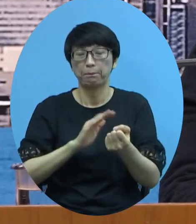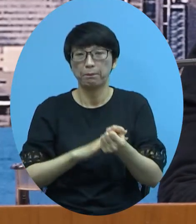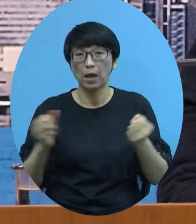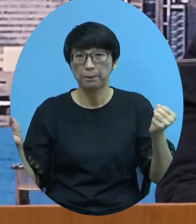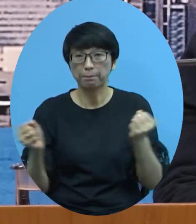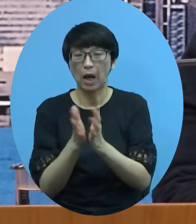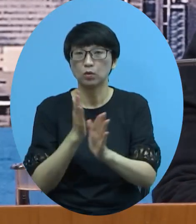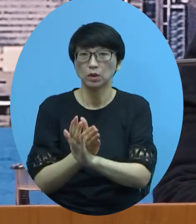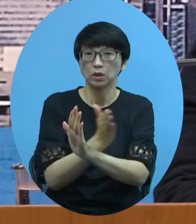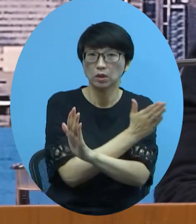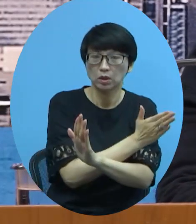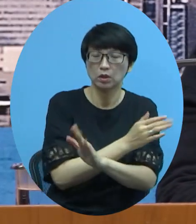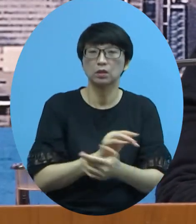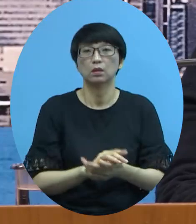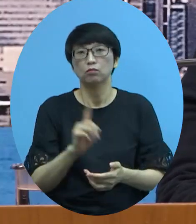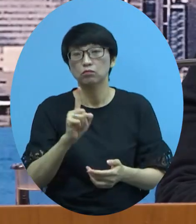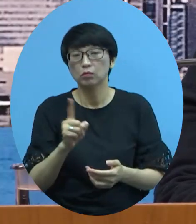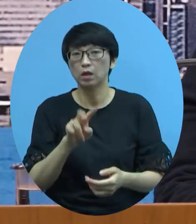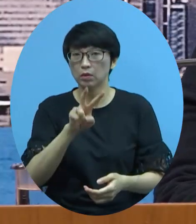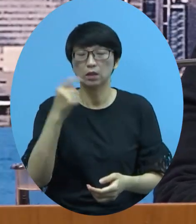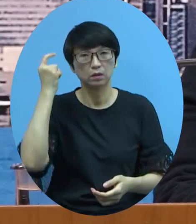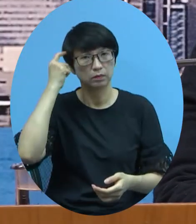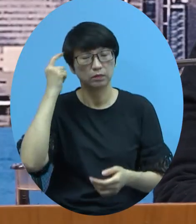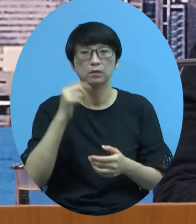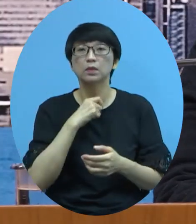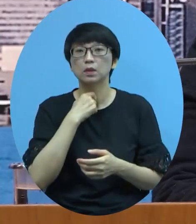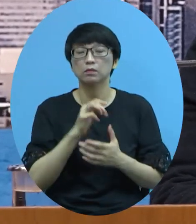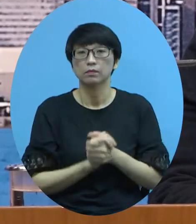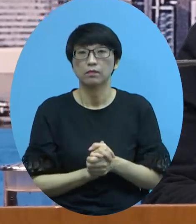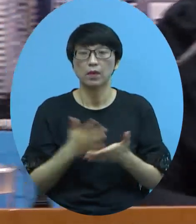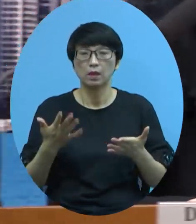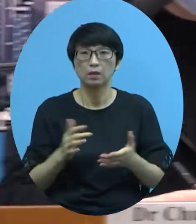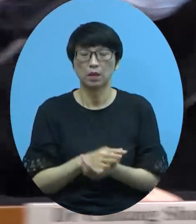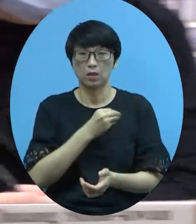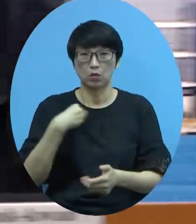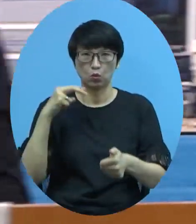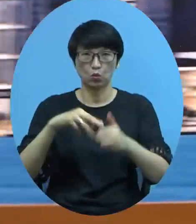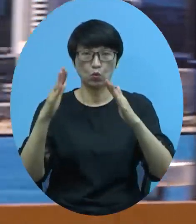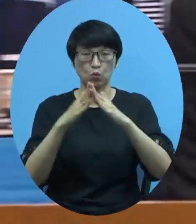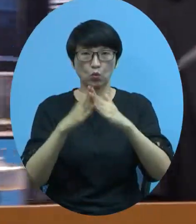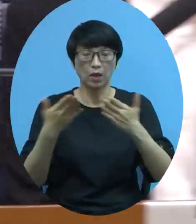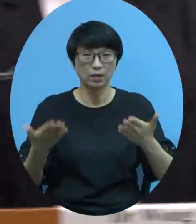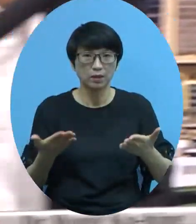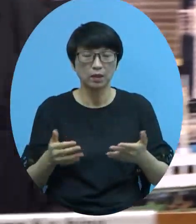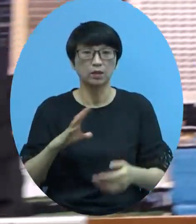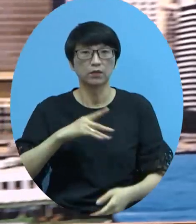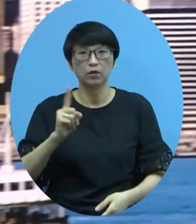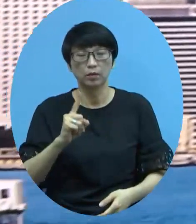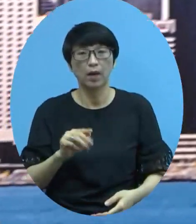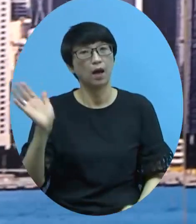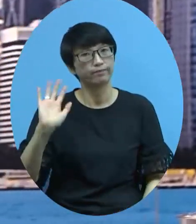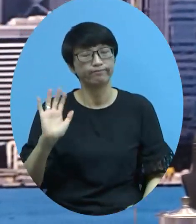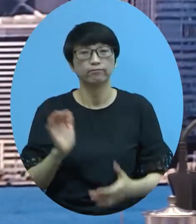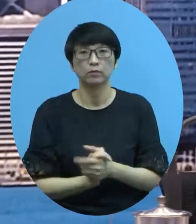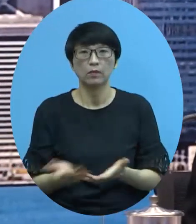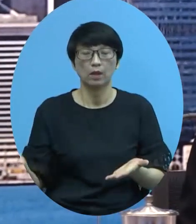嘅。咁我今日嘅報告係咁多。 而家請下何醫生，我幫我哋匯報下醫管局方面最新情況。 好，咁多位你哋好。咁